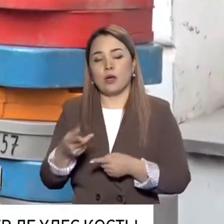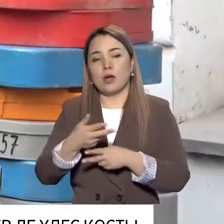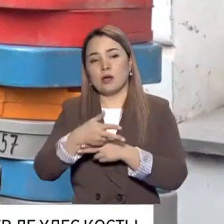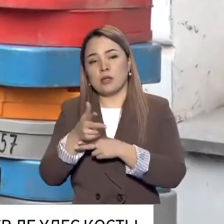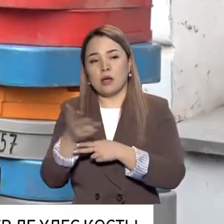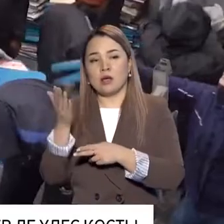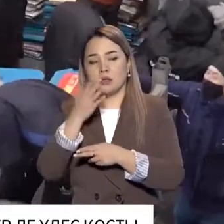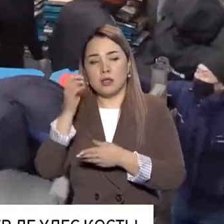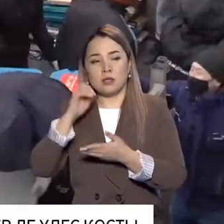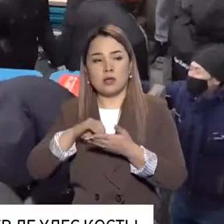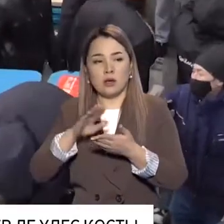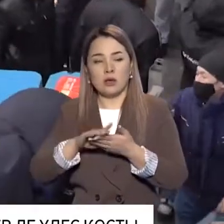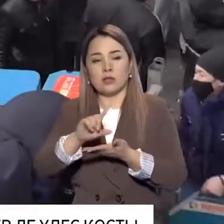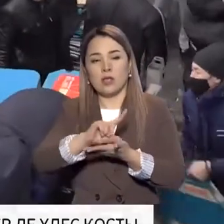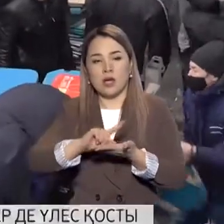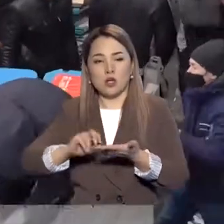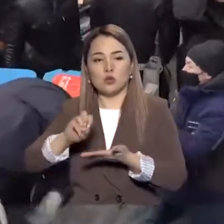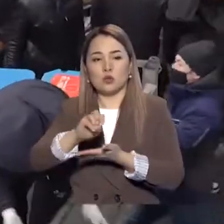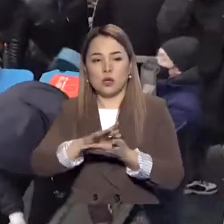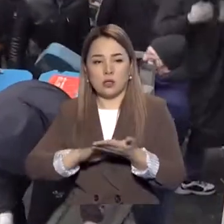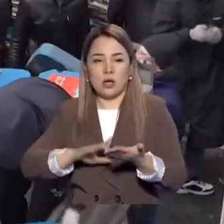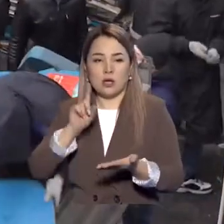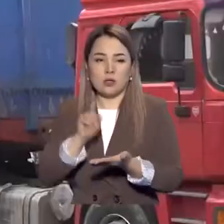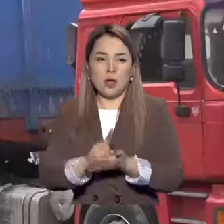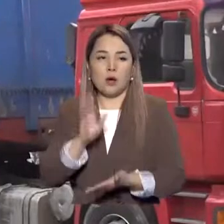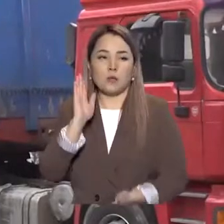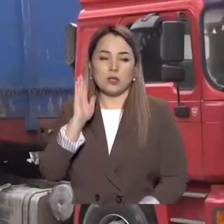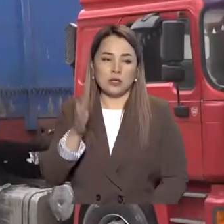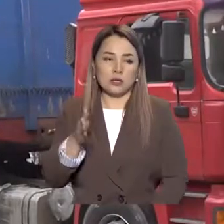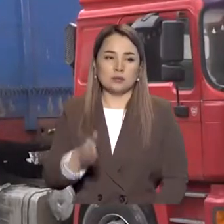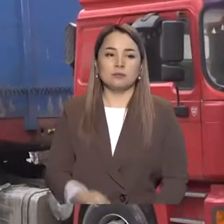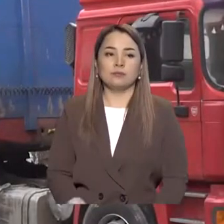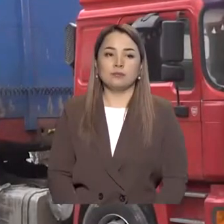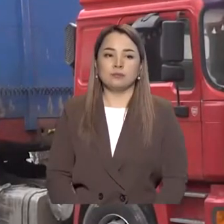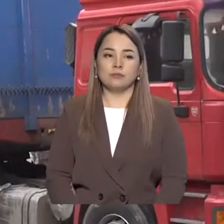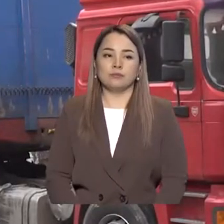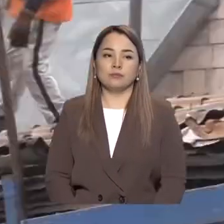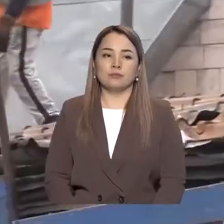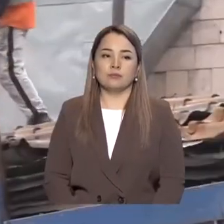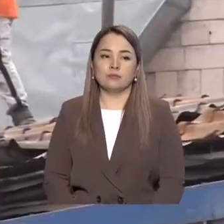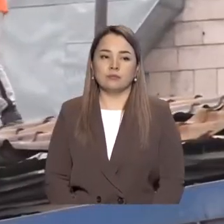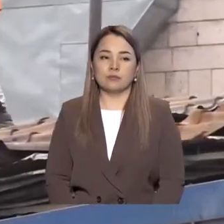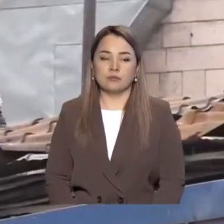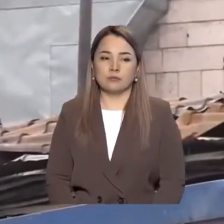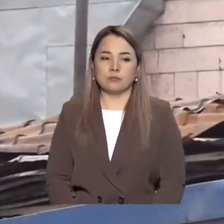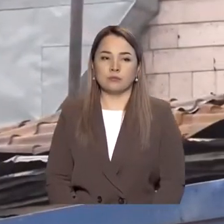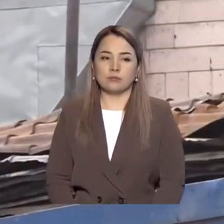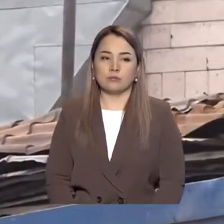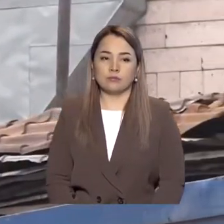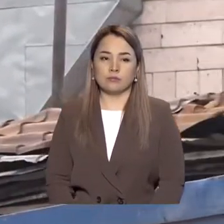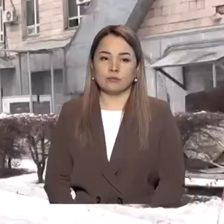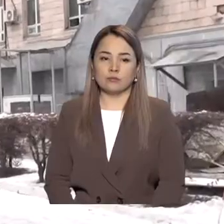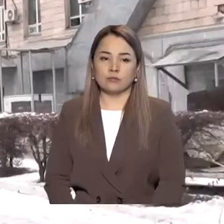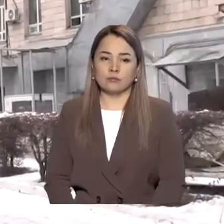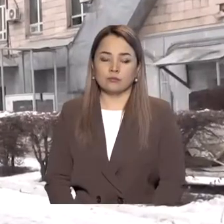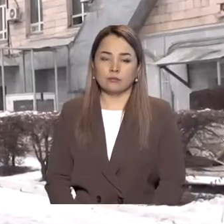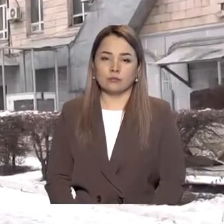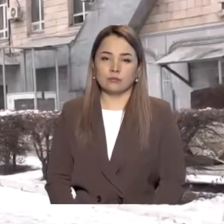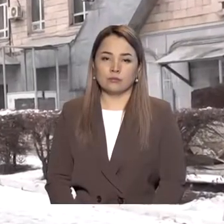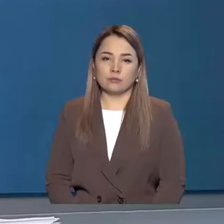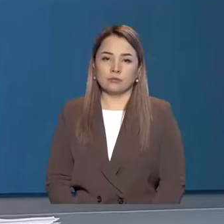таспаларды цифрландыру одан әрі жалғасады. Нұрсұлтан Тілектесов, Бауыржан Сәлмеке, Қазақстан ұлттық телеарнасы, Алматыдан.